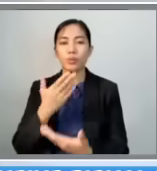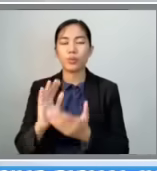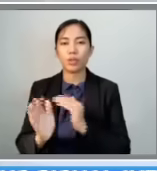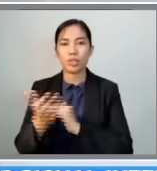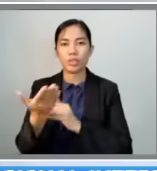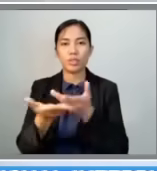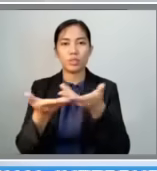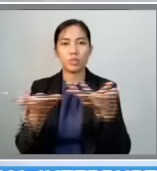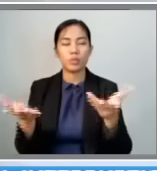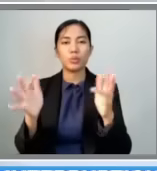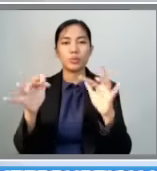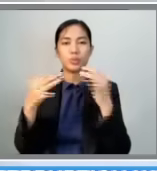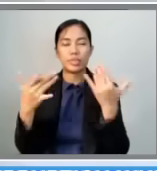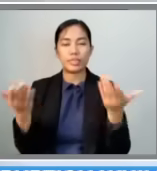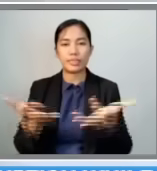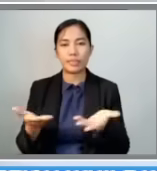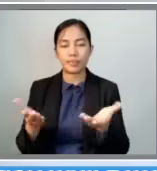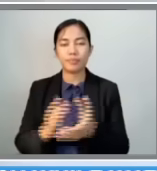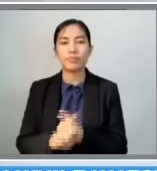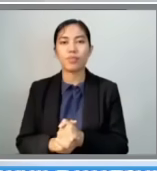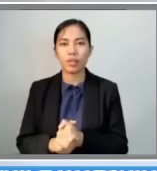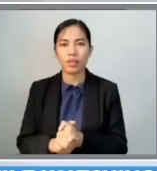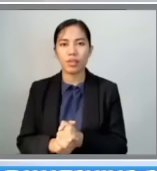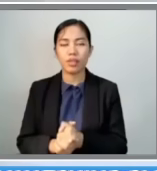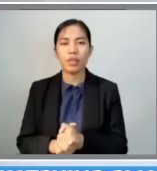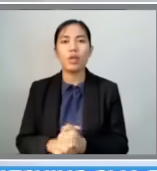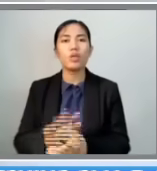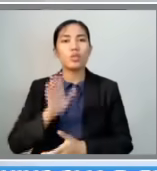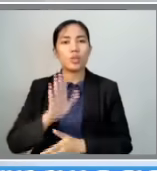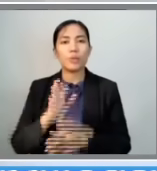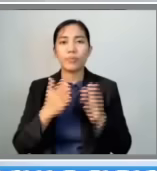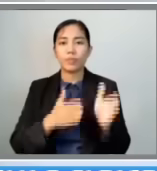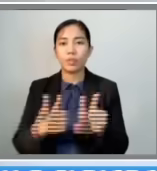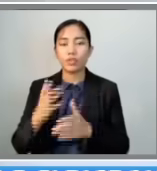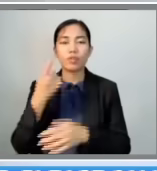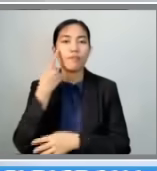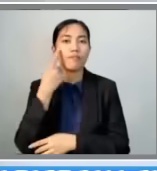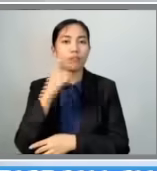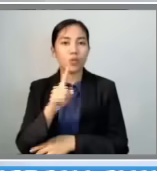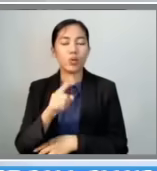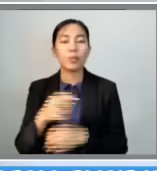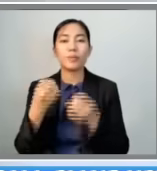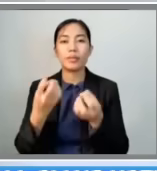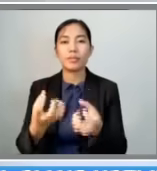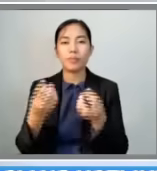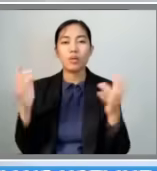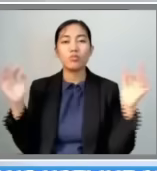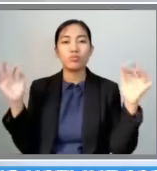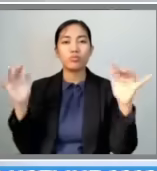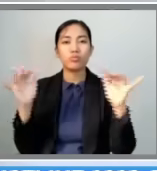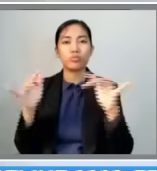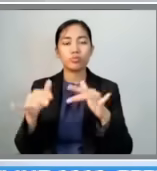ng Balitang Hali. Opo, kumusta po yung paghahanda nyo sa inaasahang dagsa ng mga biyahe bukas hanggang dito po sa weekend?